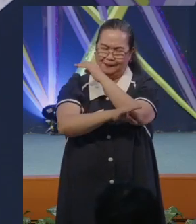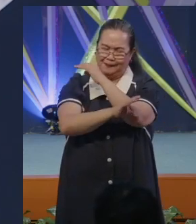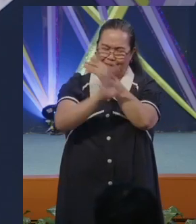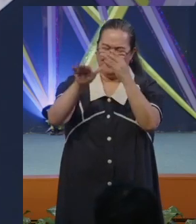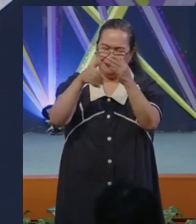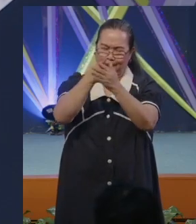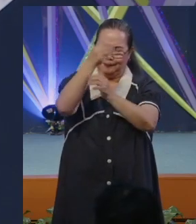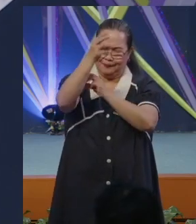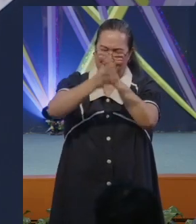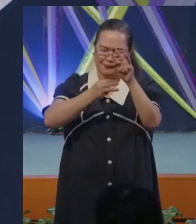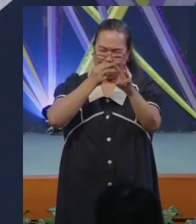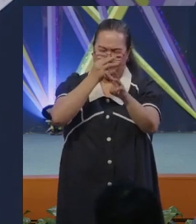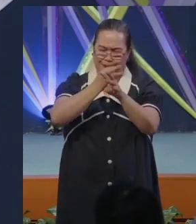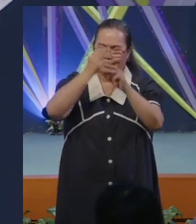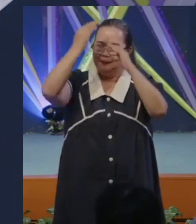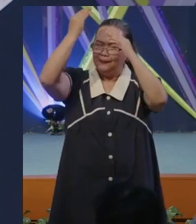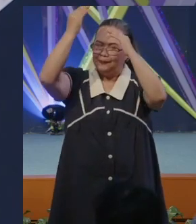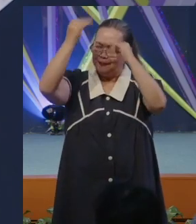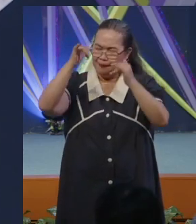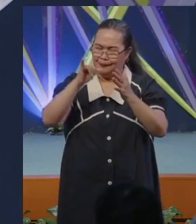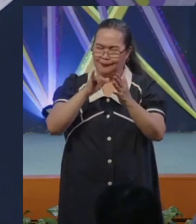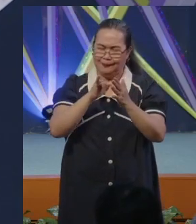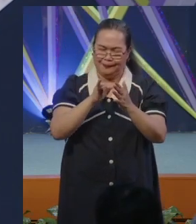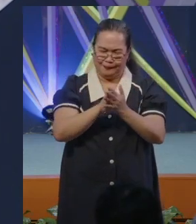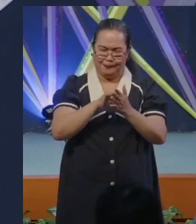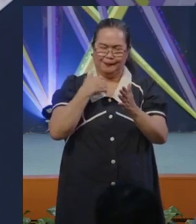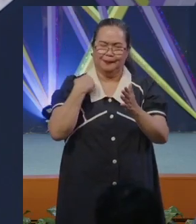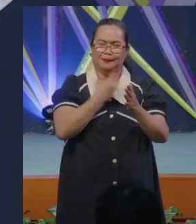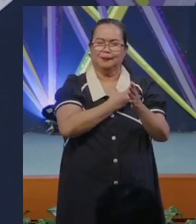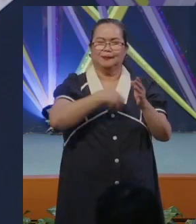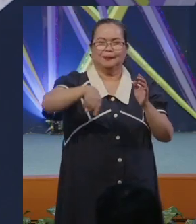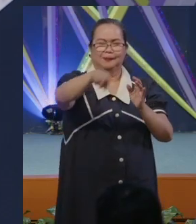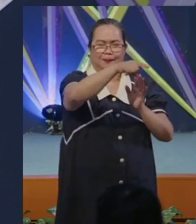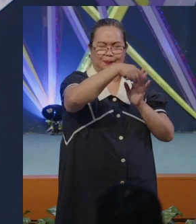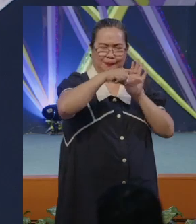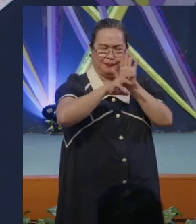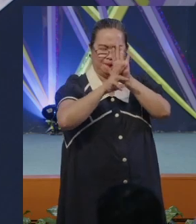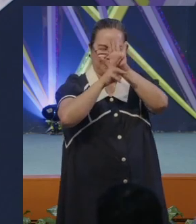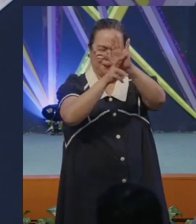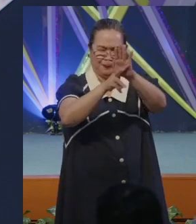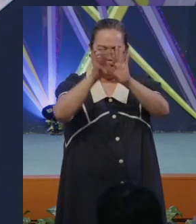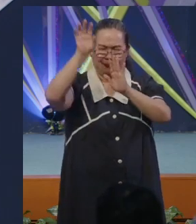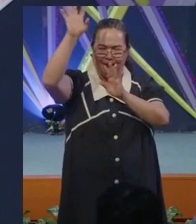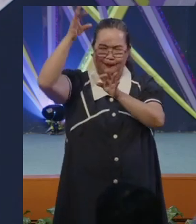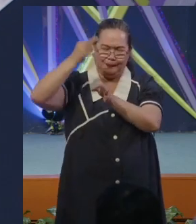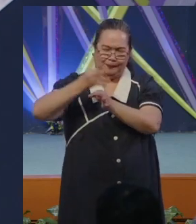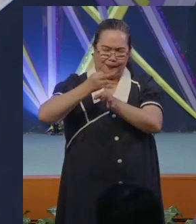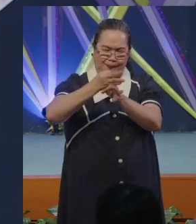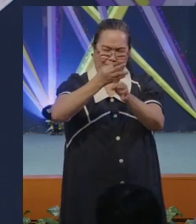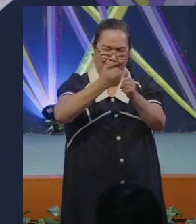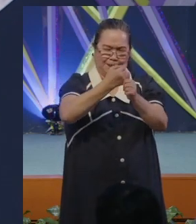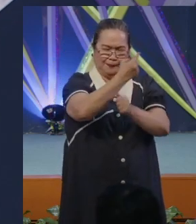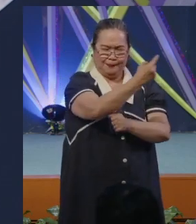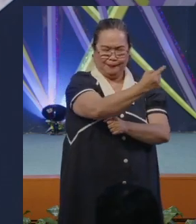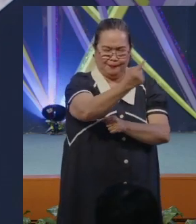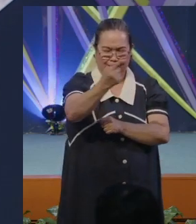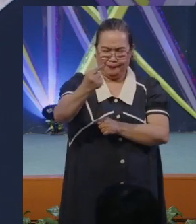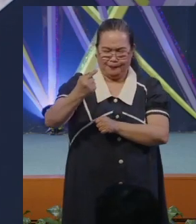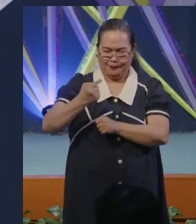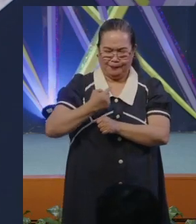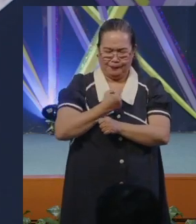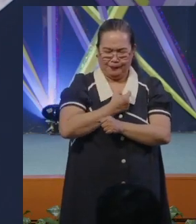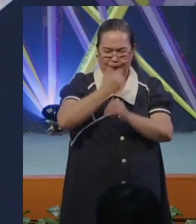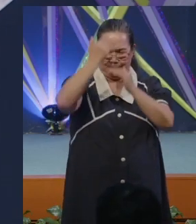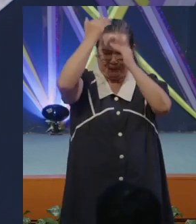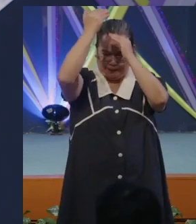mundo. Nawa kami, Panginoon, ay maging mga saksi ng inyong kagandahang loob sa bawat isa sa amin. At nawa, O